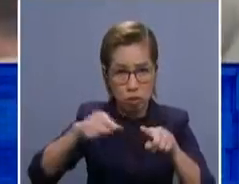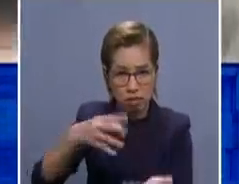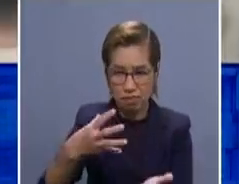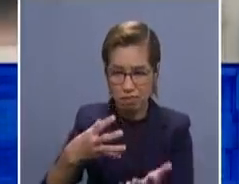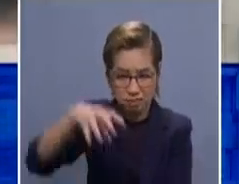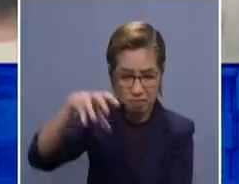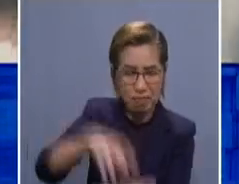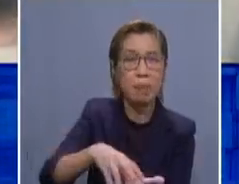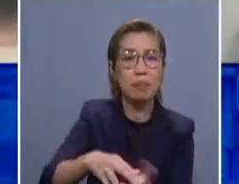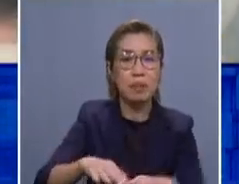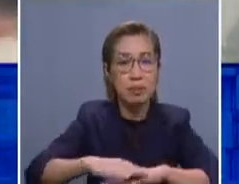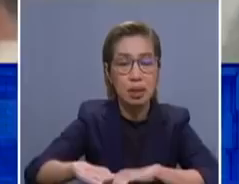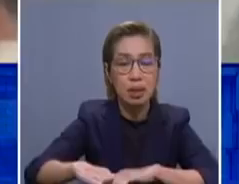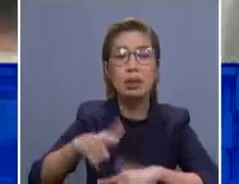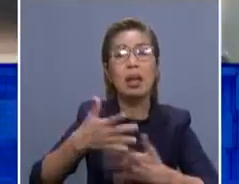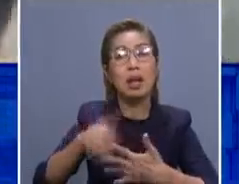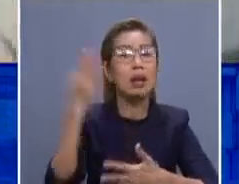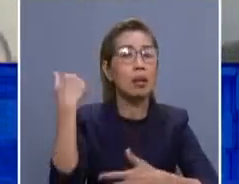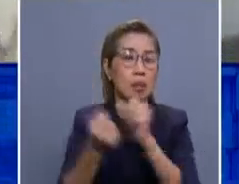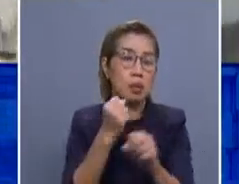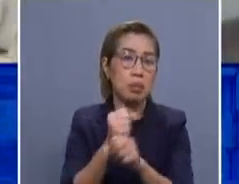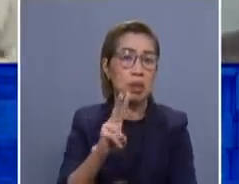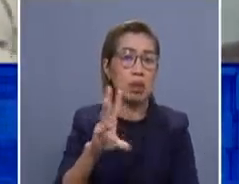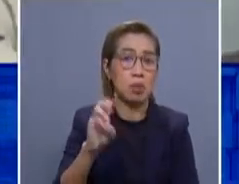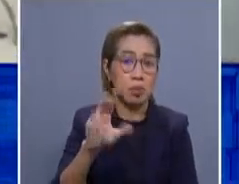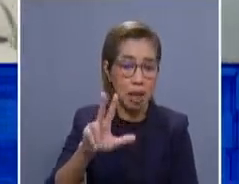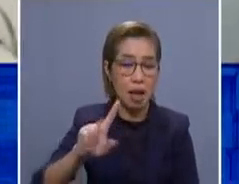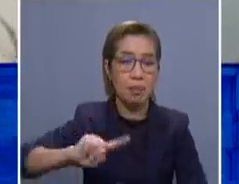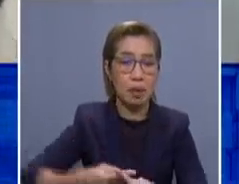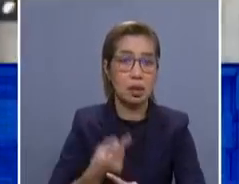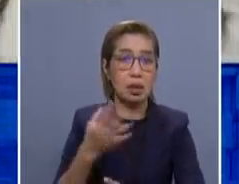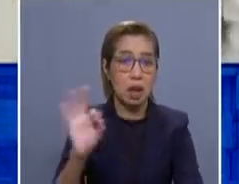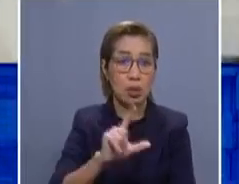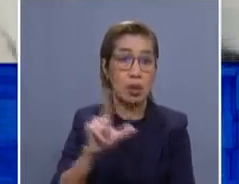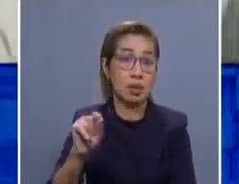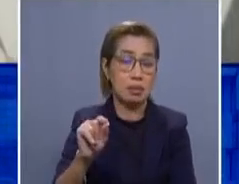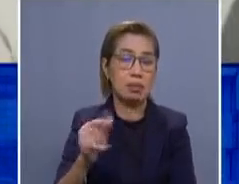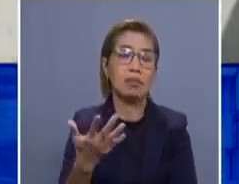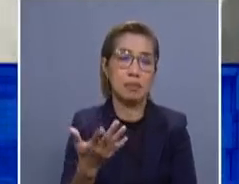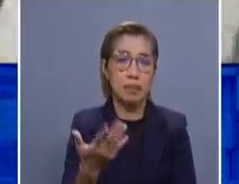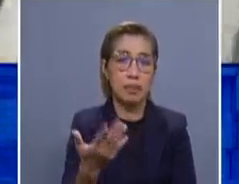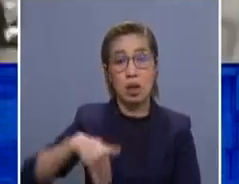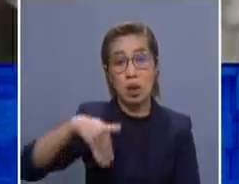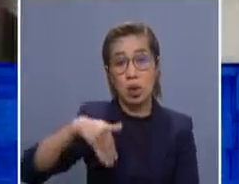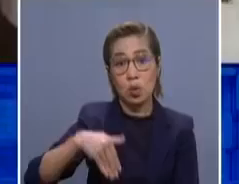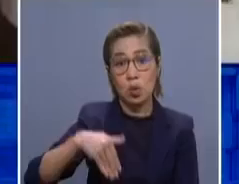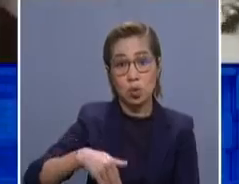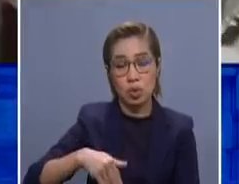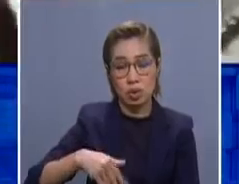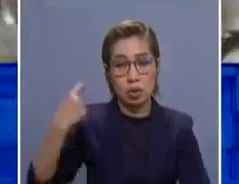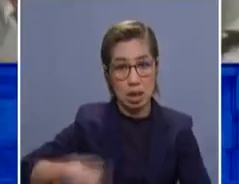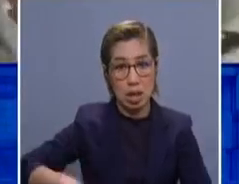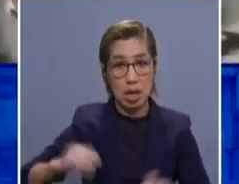และ 20กันยายนปี 2563ด้านทนายความของทนายศูนย์ทนายความเพื่อสิทธิ